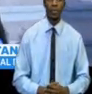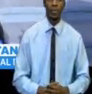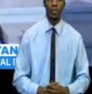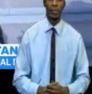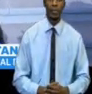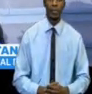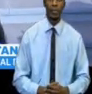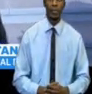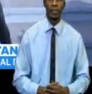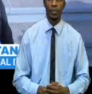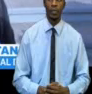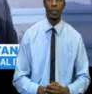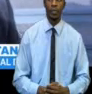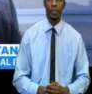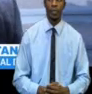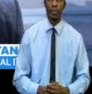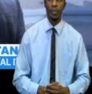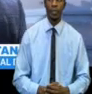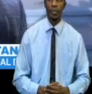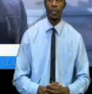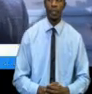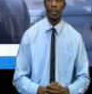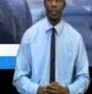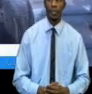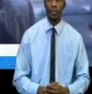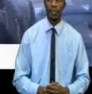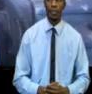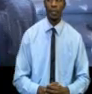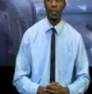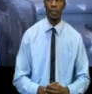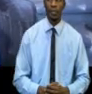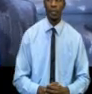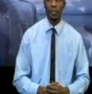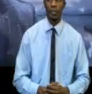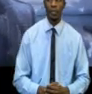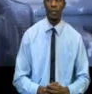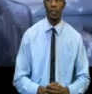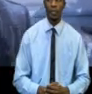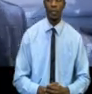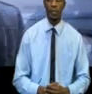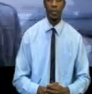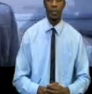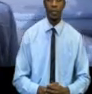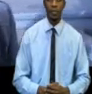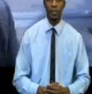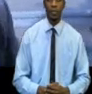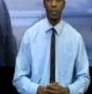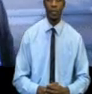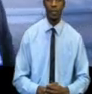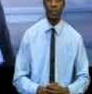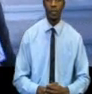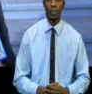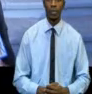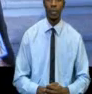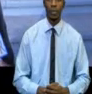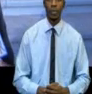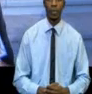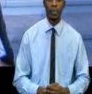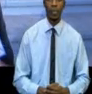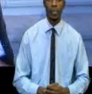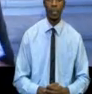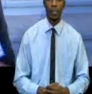soucieux de savoir et de faire le suivi sur la formation d'un nouvel